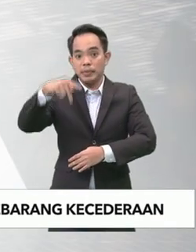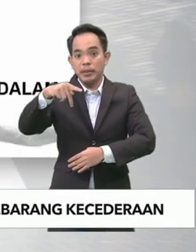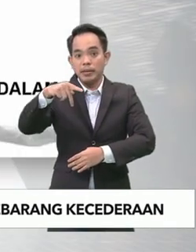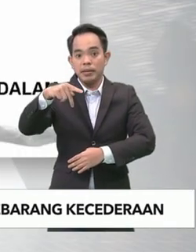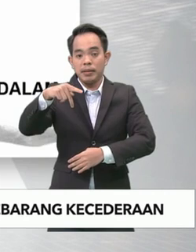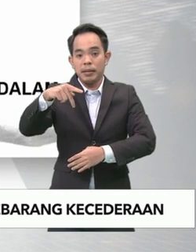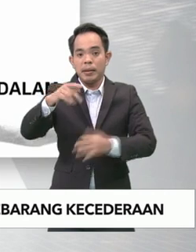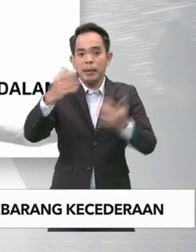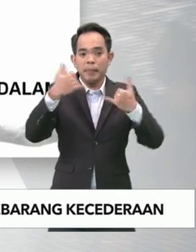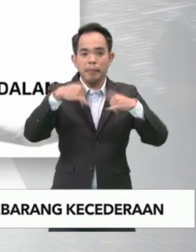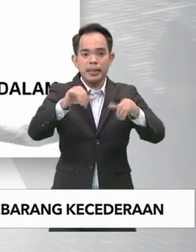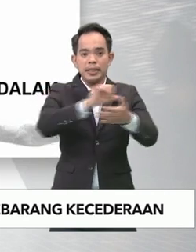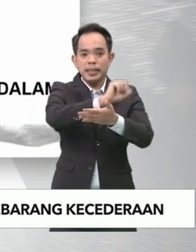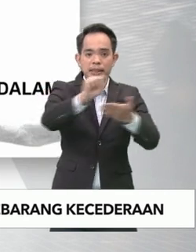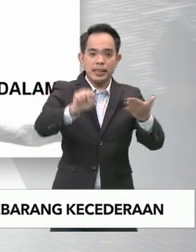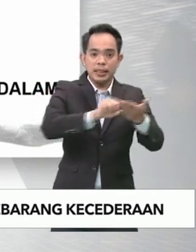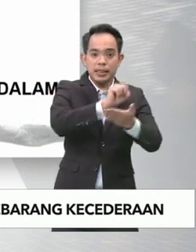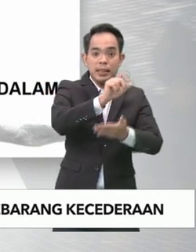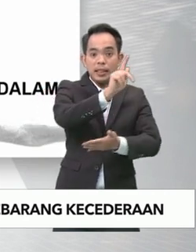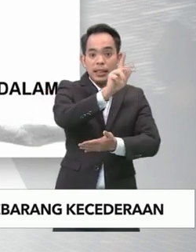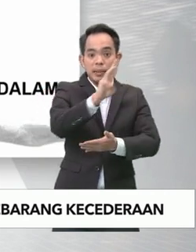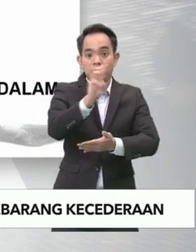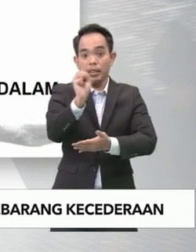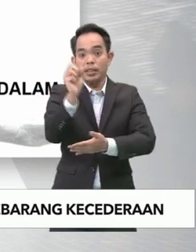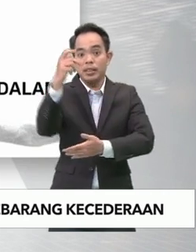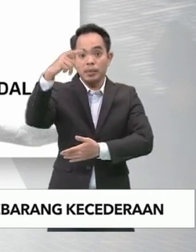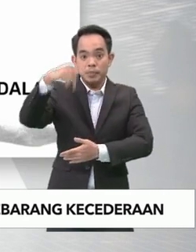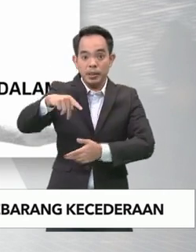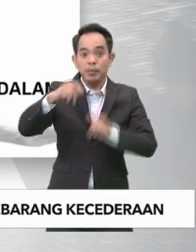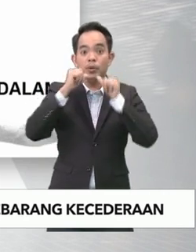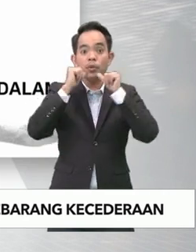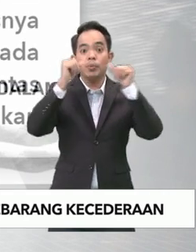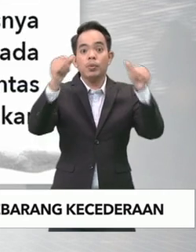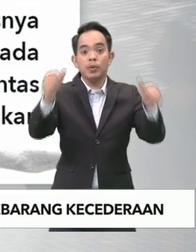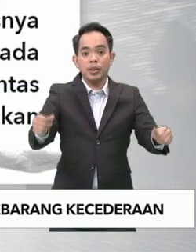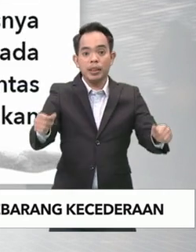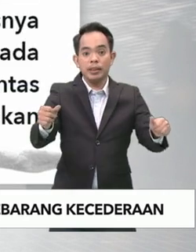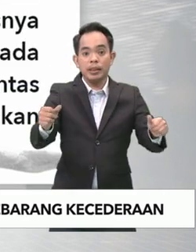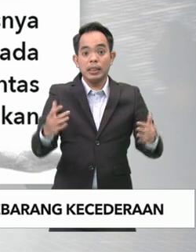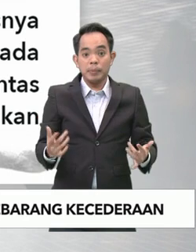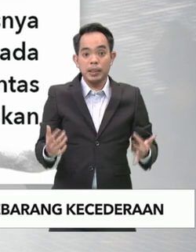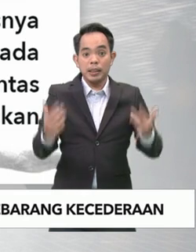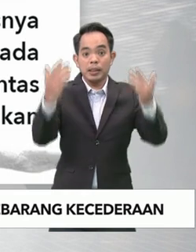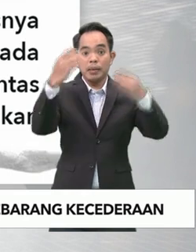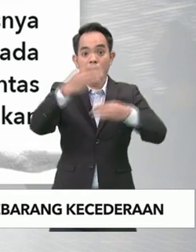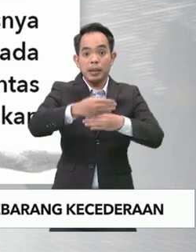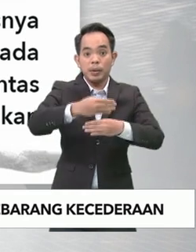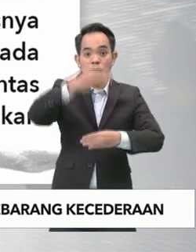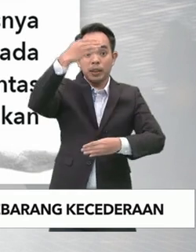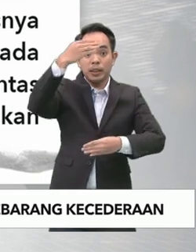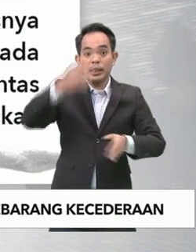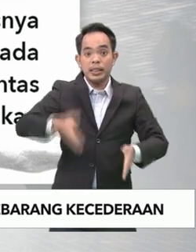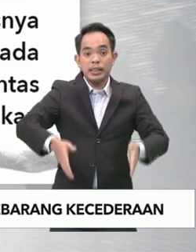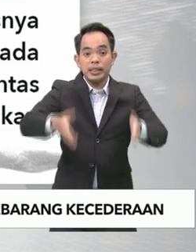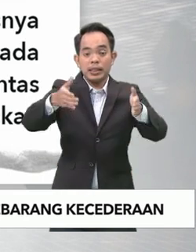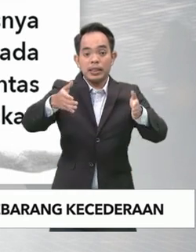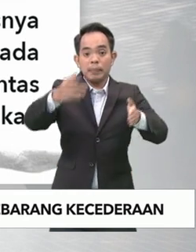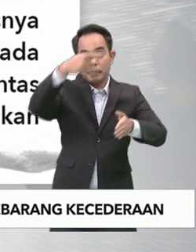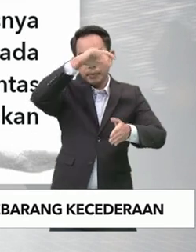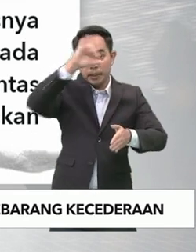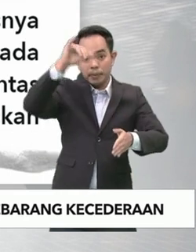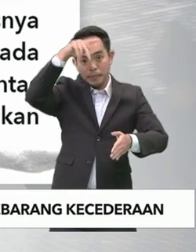yang masih dalam siasatan kumpulan uang simpanan pekerja kitab USB mengumumkan bahwa kebakaran di bangunannya di jalan gasing